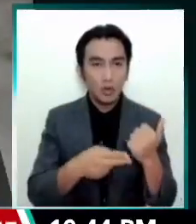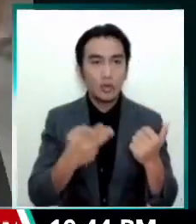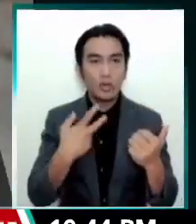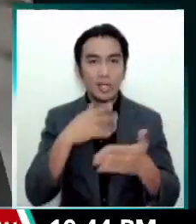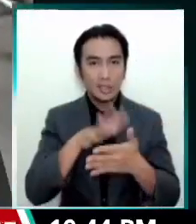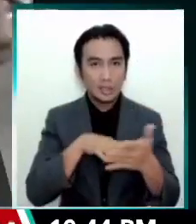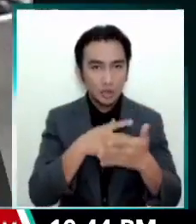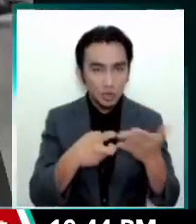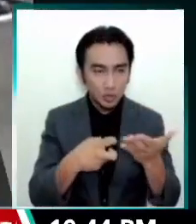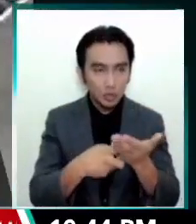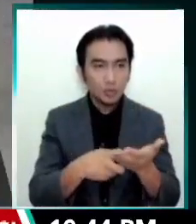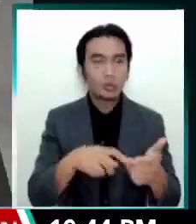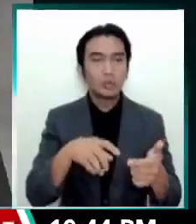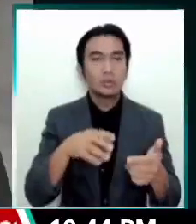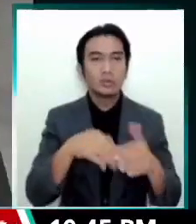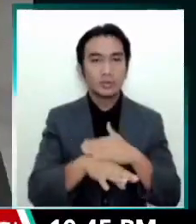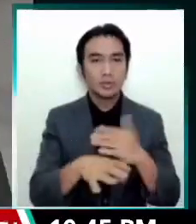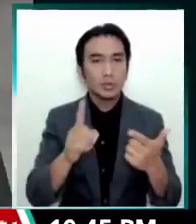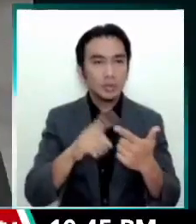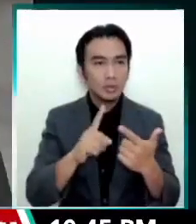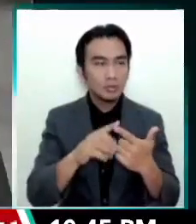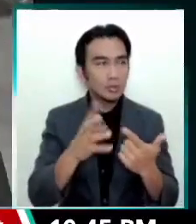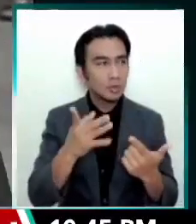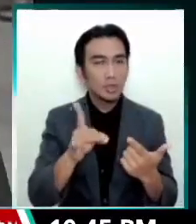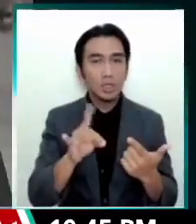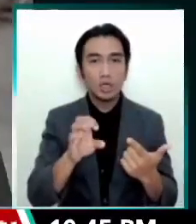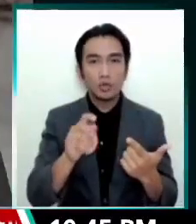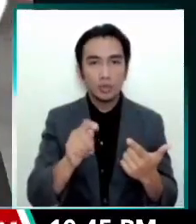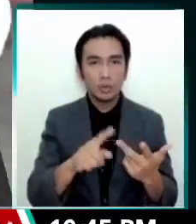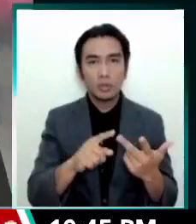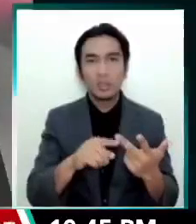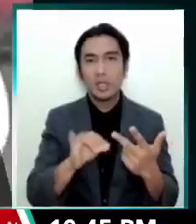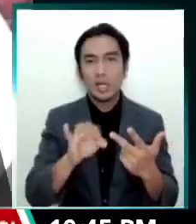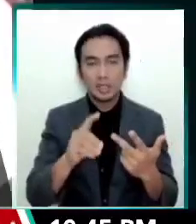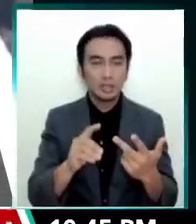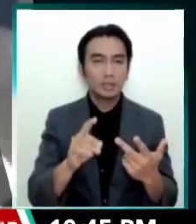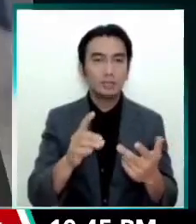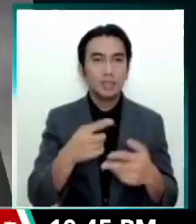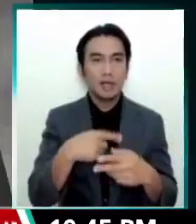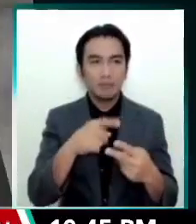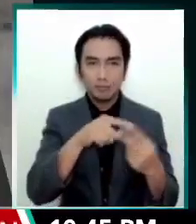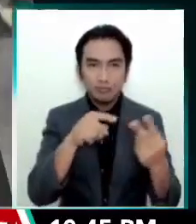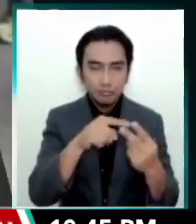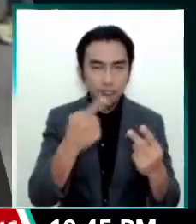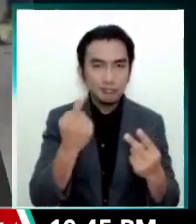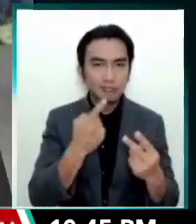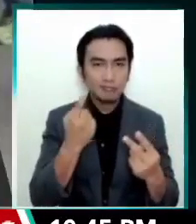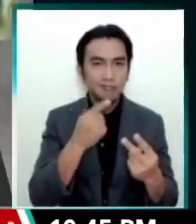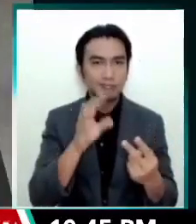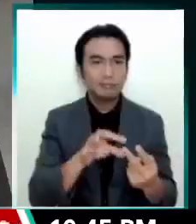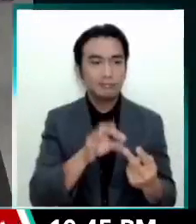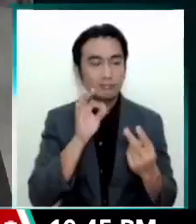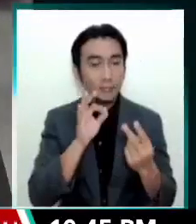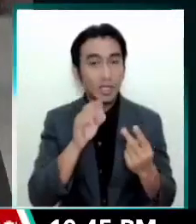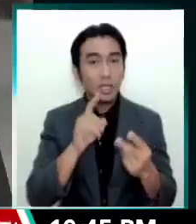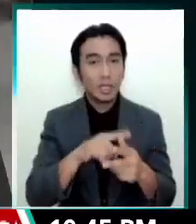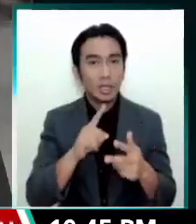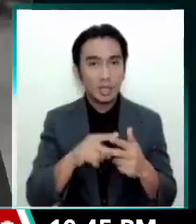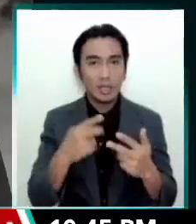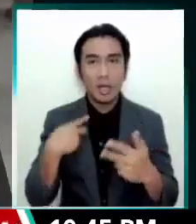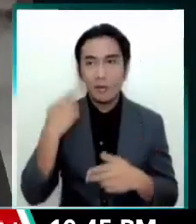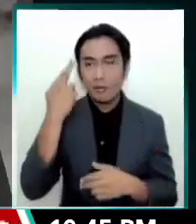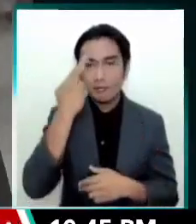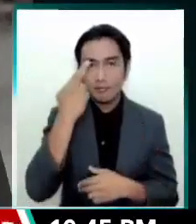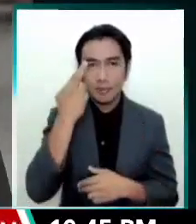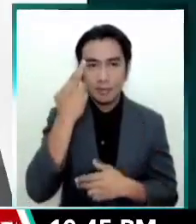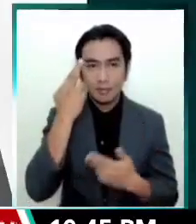accredited hotel ni DOT at saka yung IDs. Dalawa lang po yung hahanapin sa kanila and then we also have the reminders na to secure